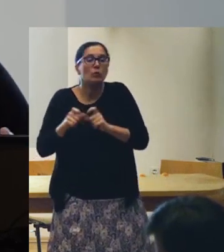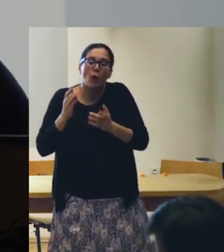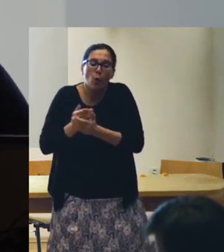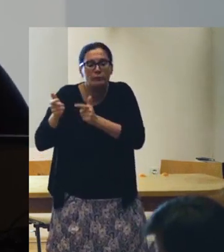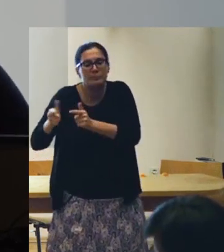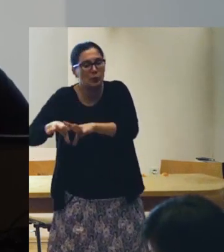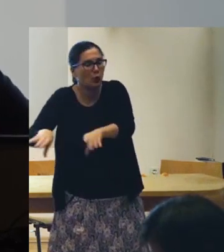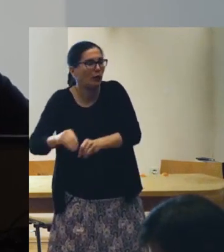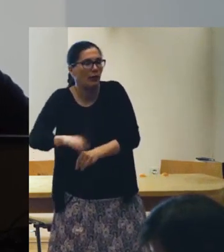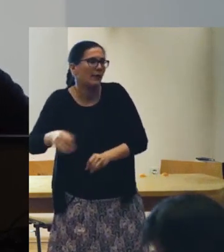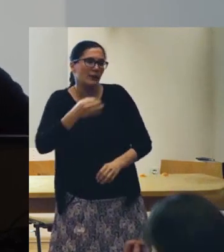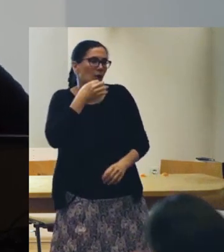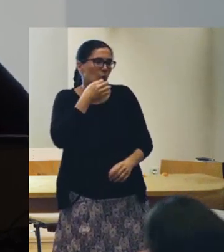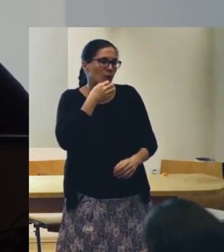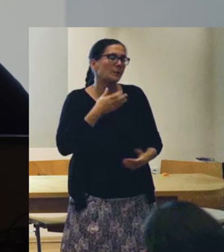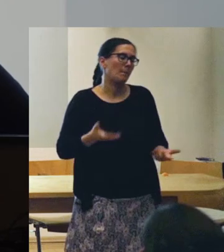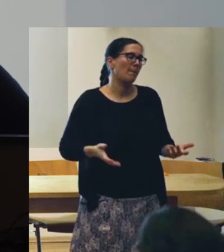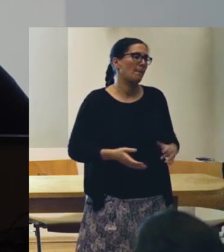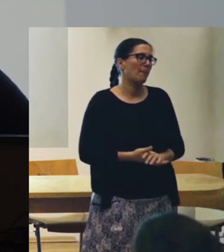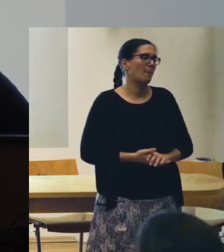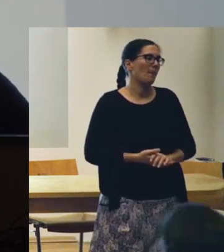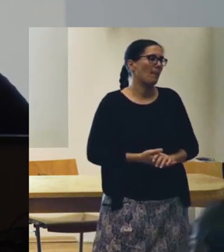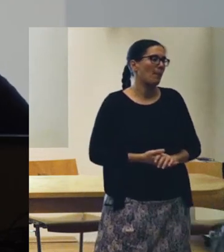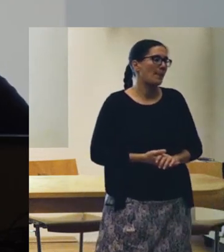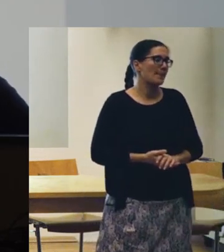je do jisté míry vylučují.